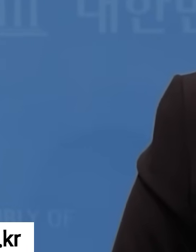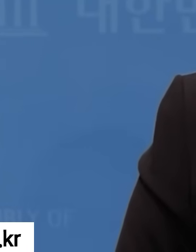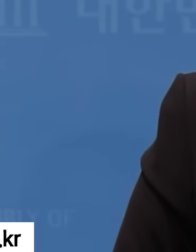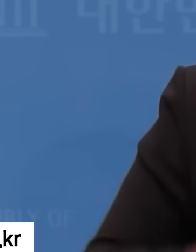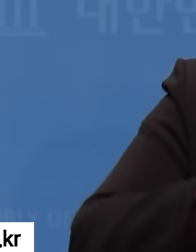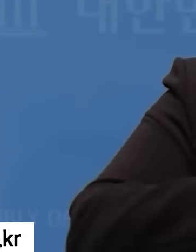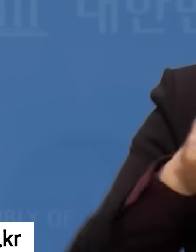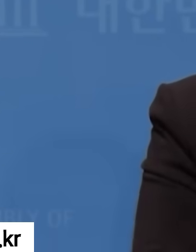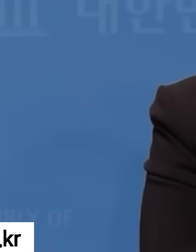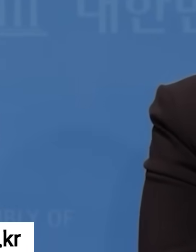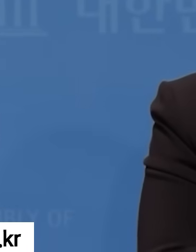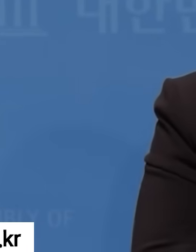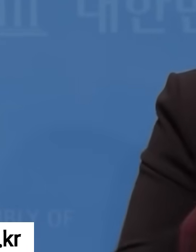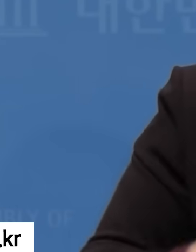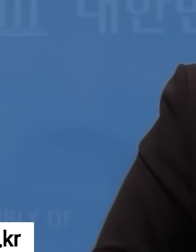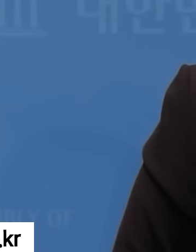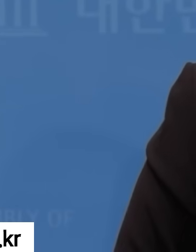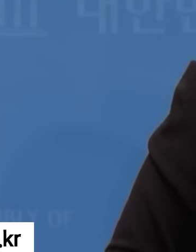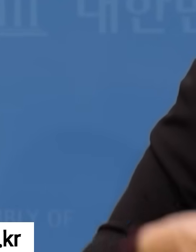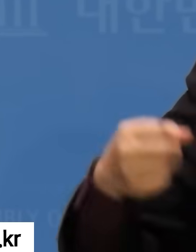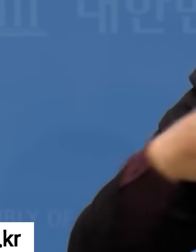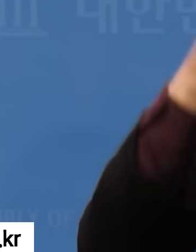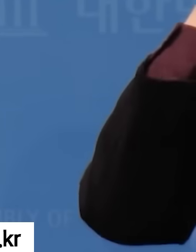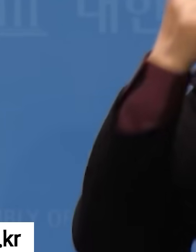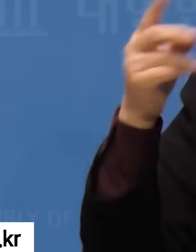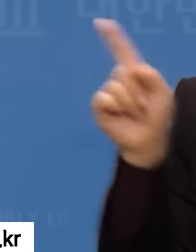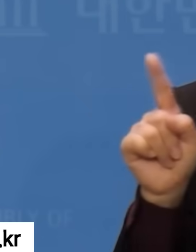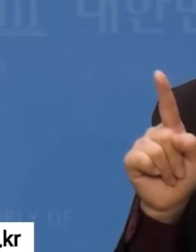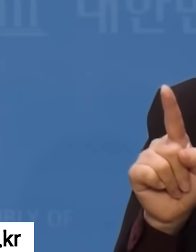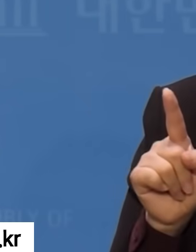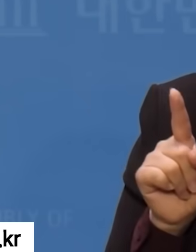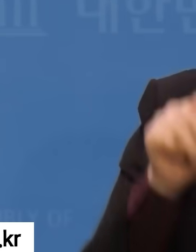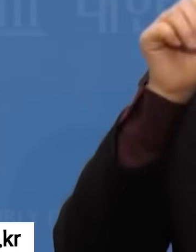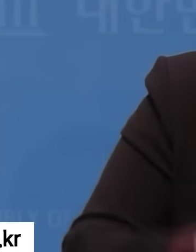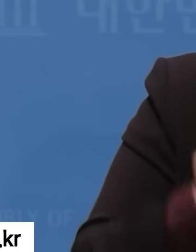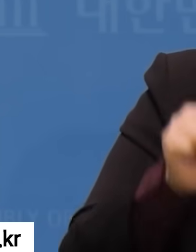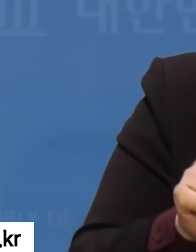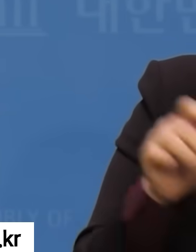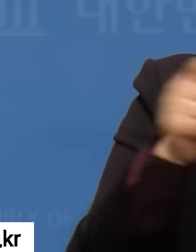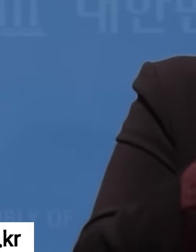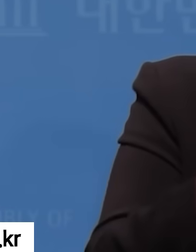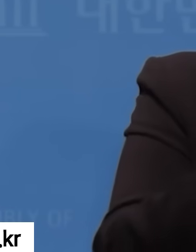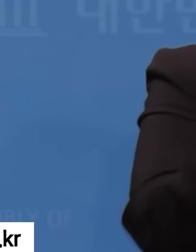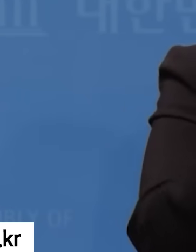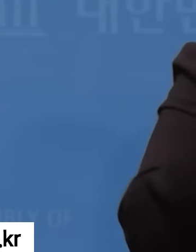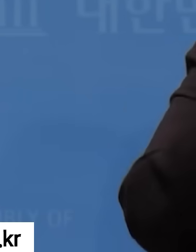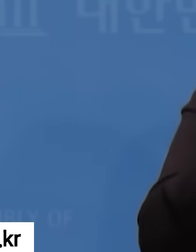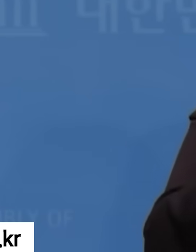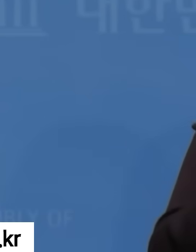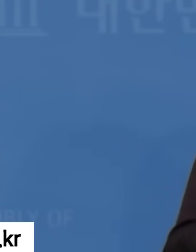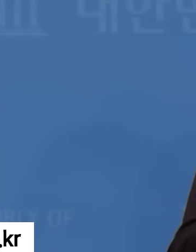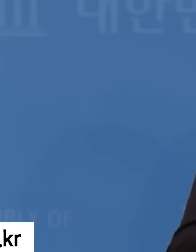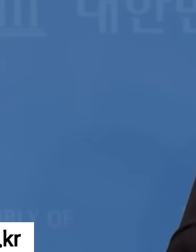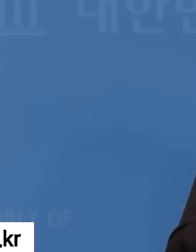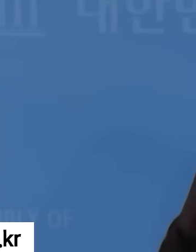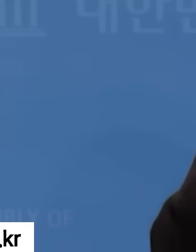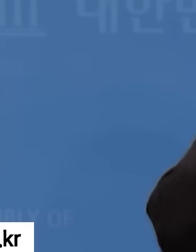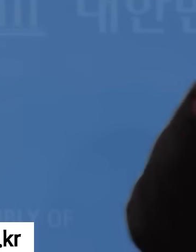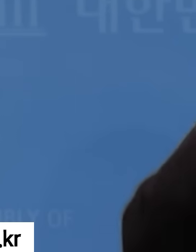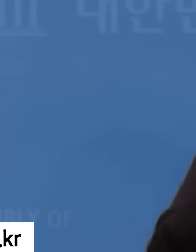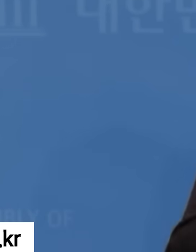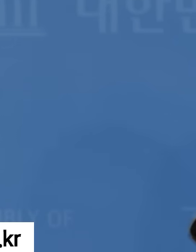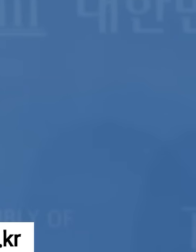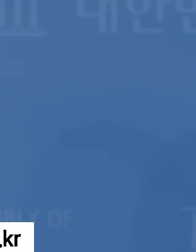대처와 메르칼, 그리고 유경수 여사님을 더한, 그러면서 이순신